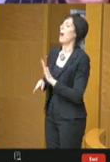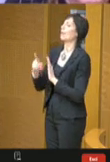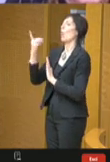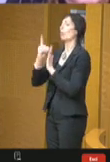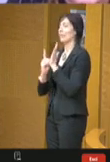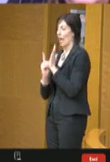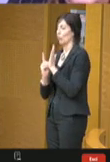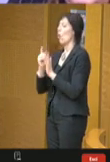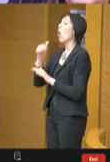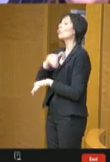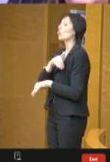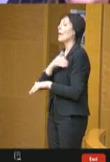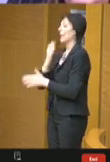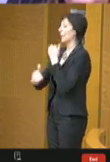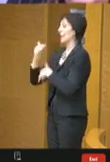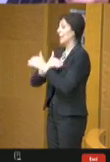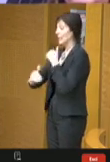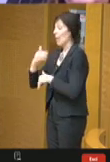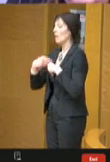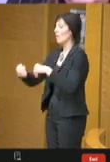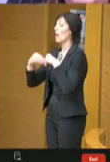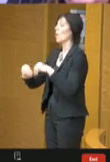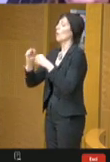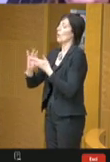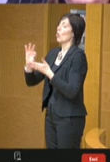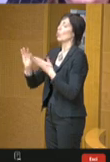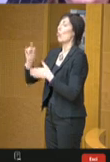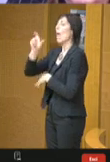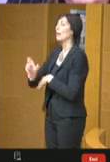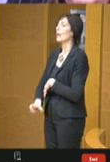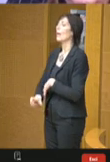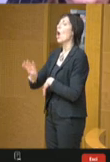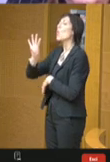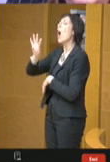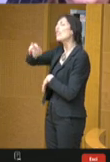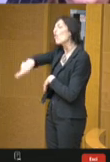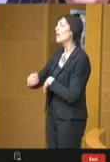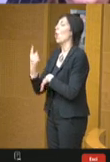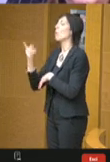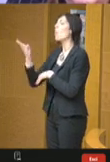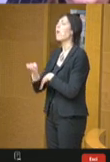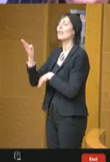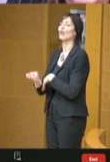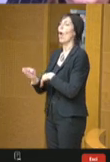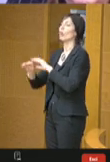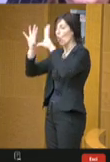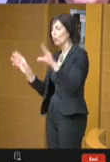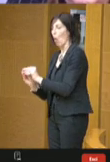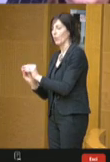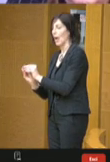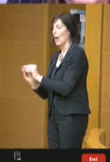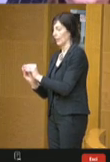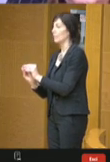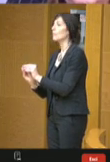con disabilità che frequentano la scuola italiana sono il 4,1% del totale, con un